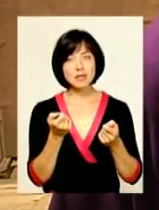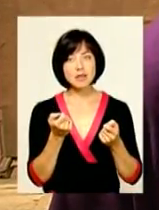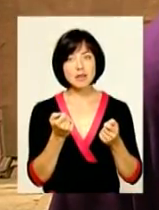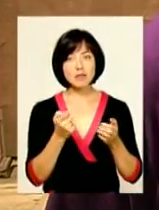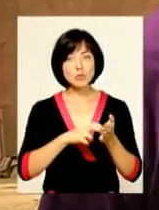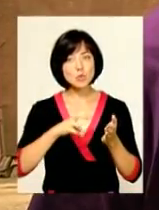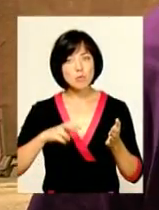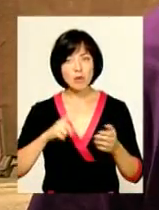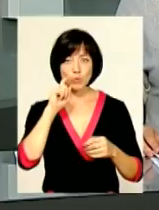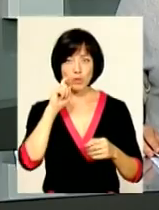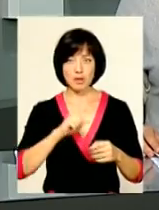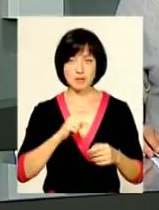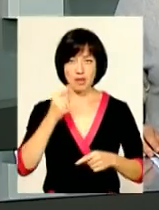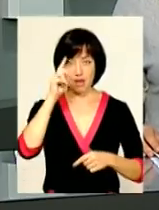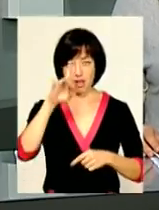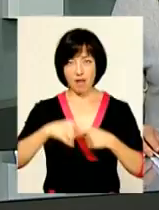українській класиці.